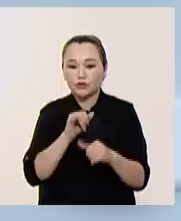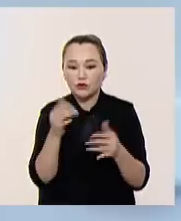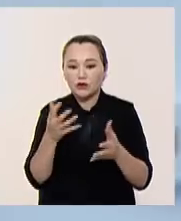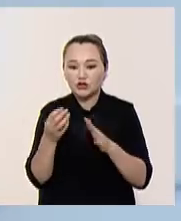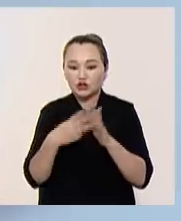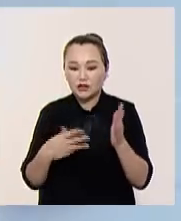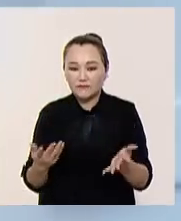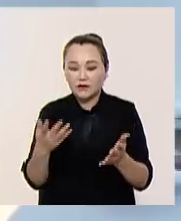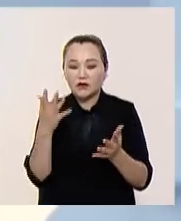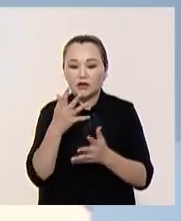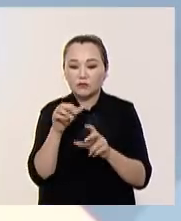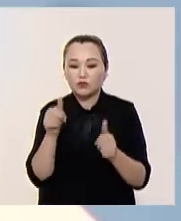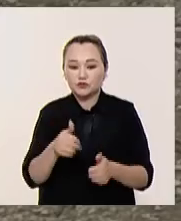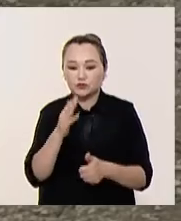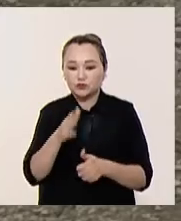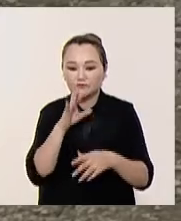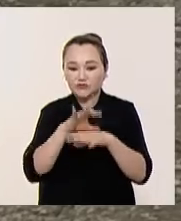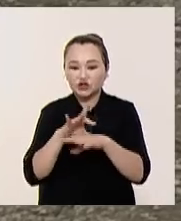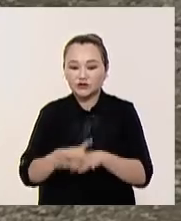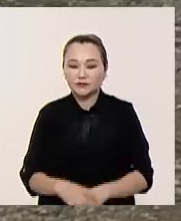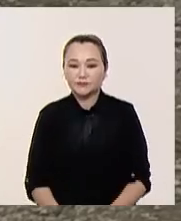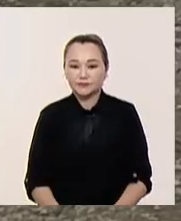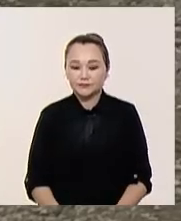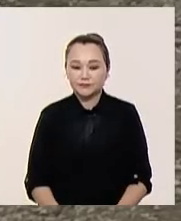штрафы? Каким образом ее будут вычислять?